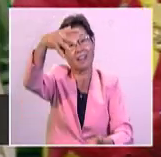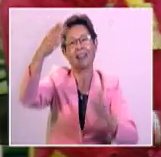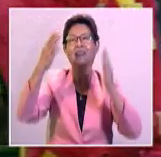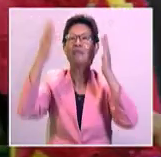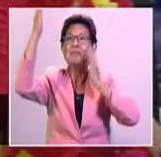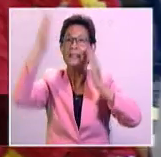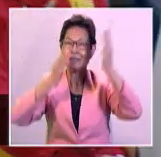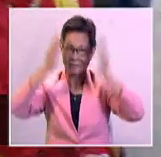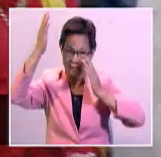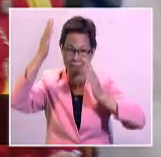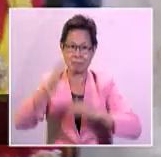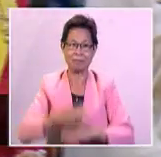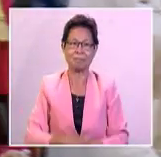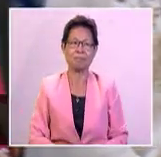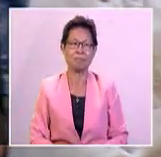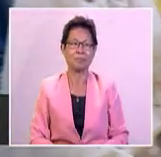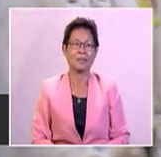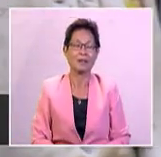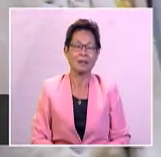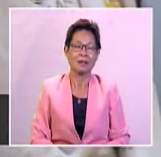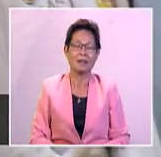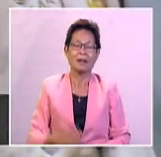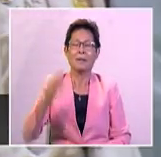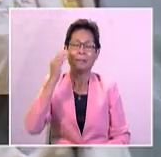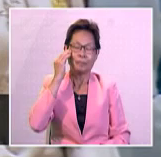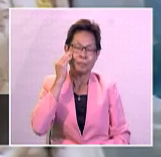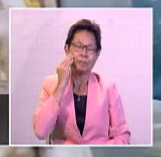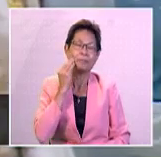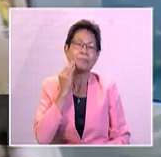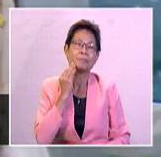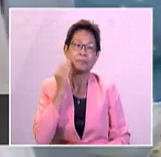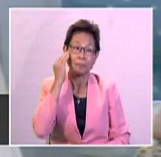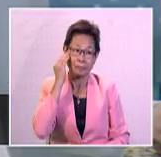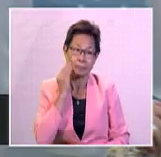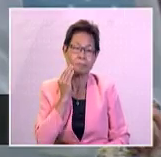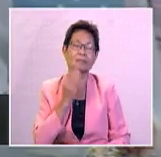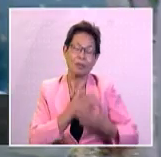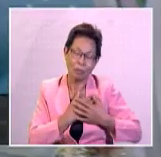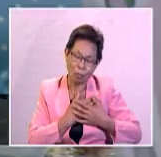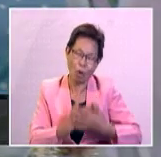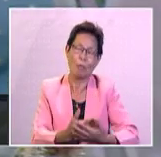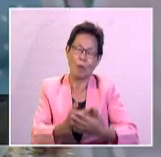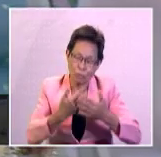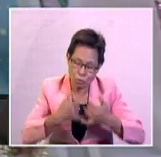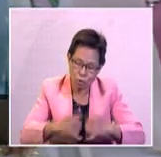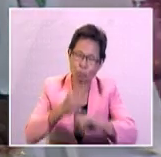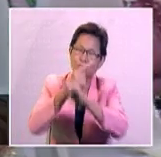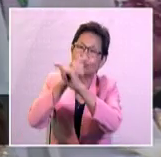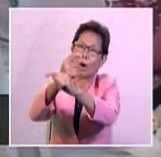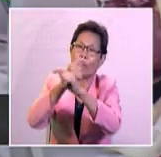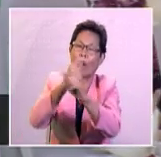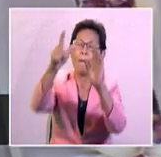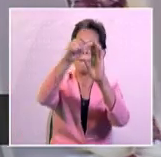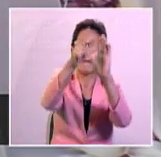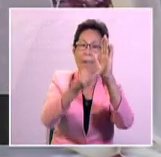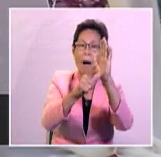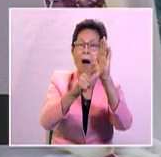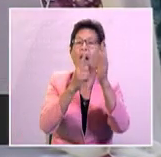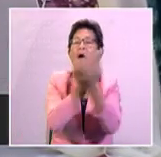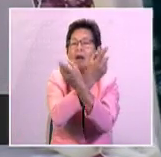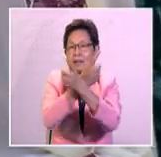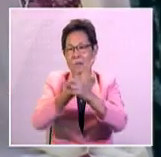negara. Sebagai Perdana Menteri, Tun Dr. Mahathir komited untuk terus mempertahan perlembagaan